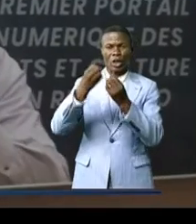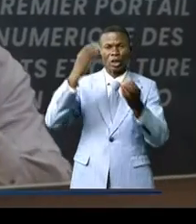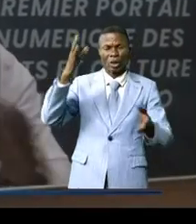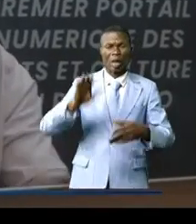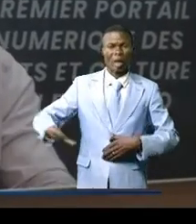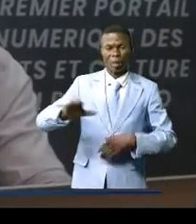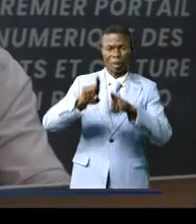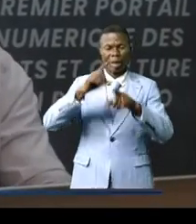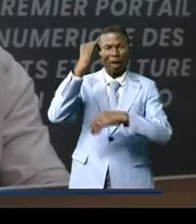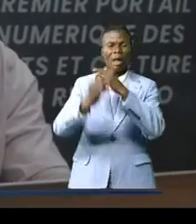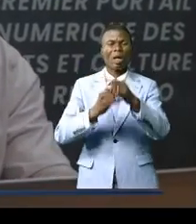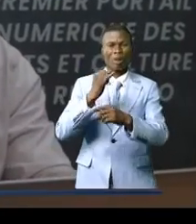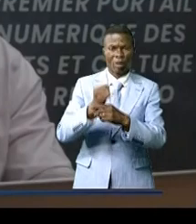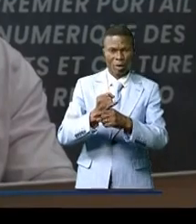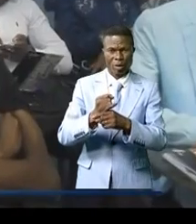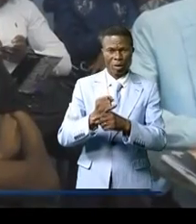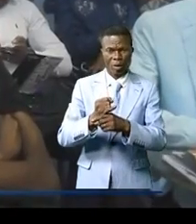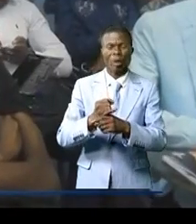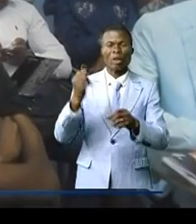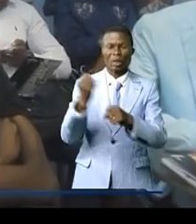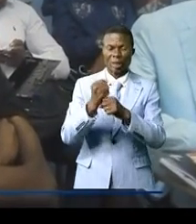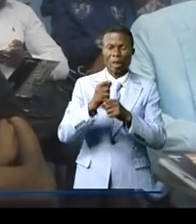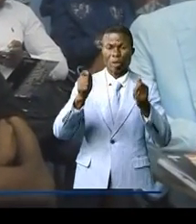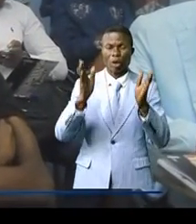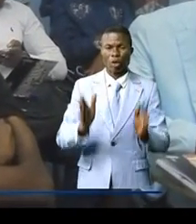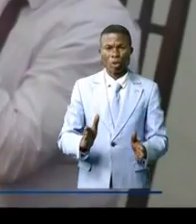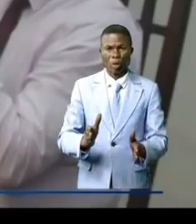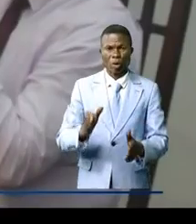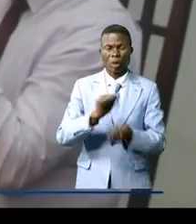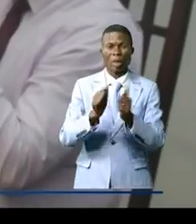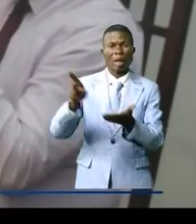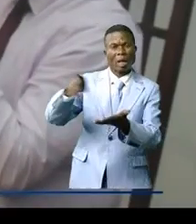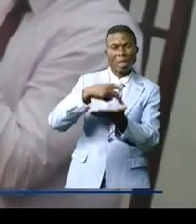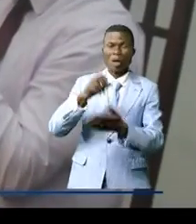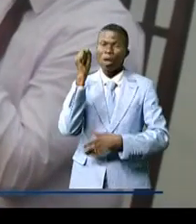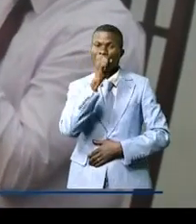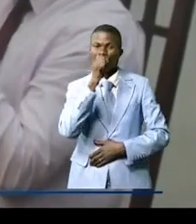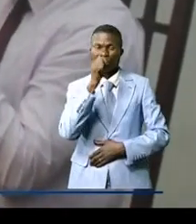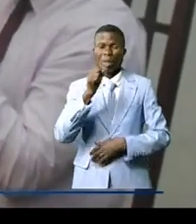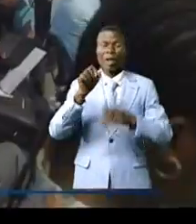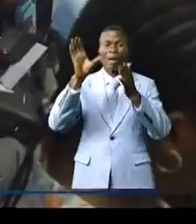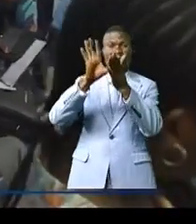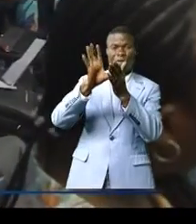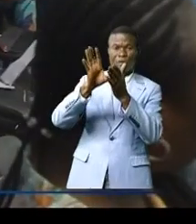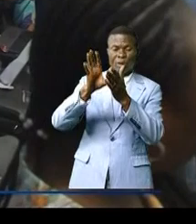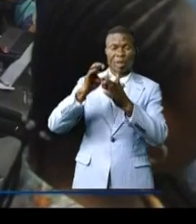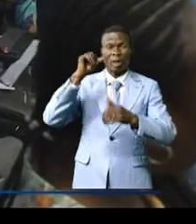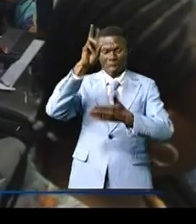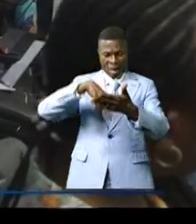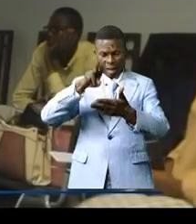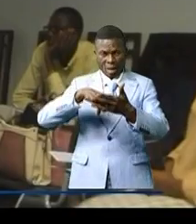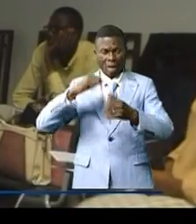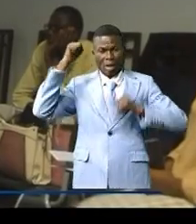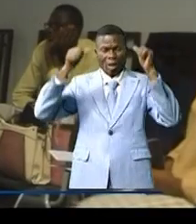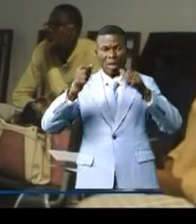national qu'international relevant de leur secteur, notamment la danse, la musique, le cinéma, la littérature, les